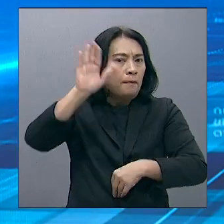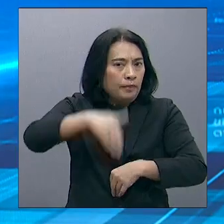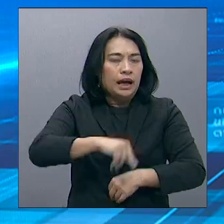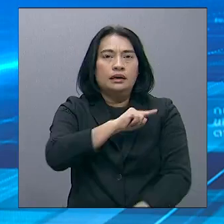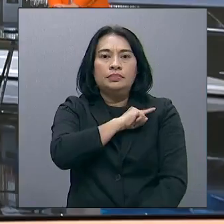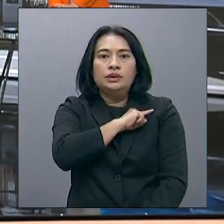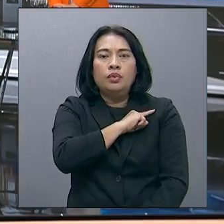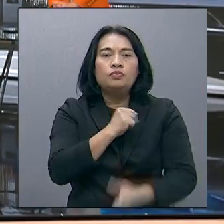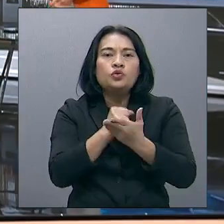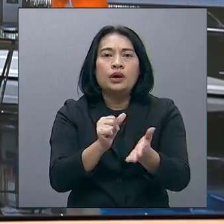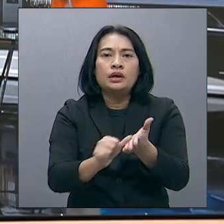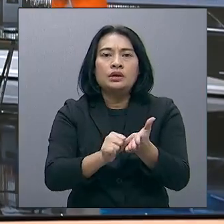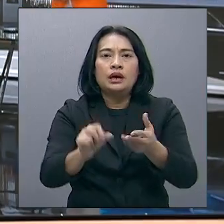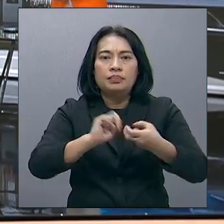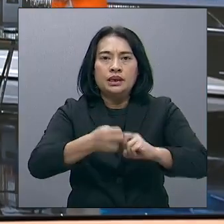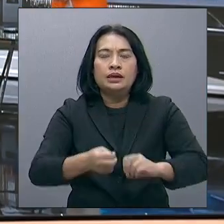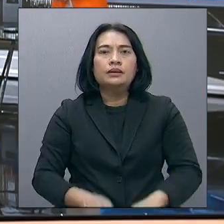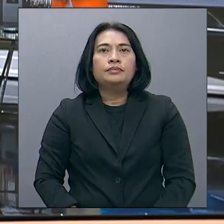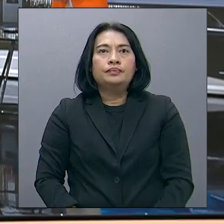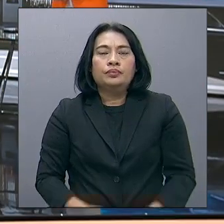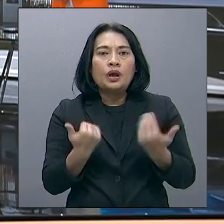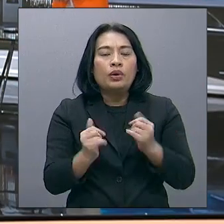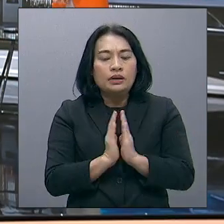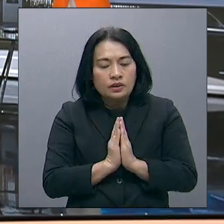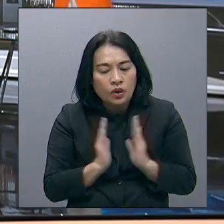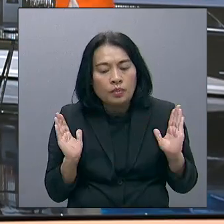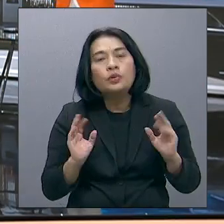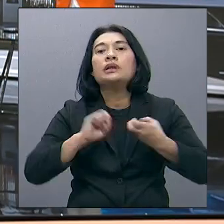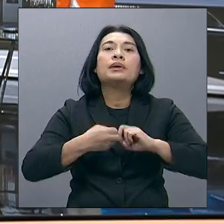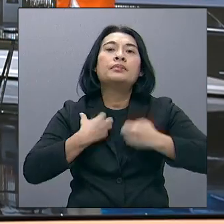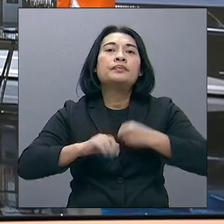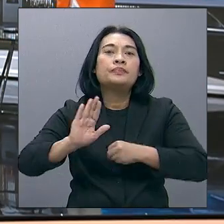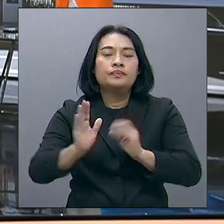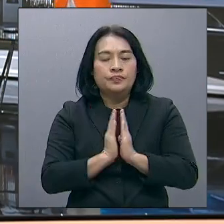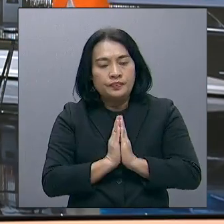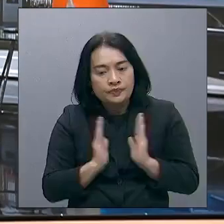ี้ขอบคุน้แป้งแล้กร้องทุกลงไป้านี้นะครับขอบคุณค่ะสวัสดีครับ